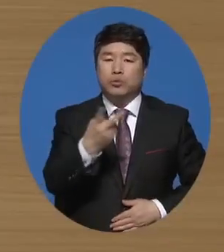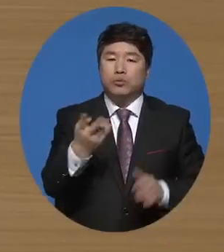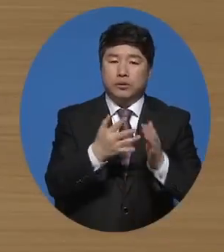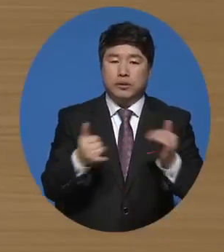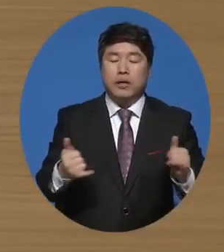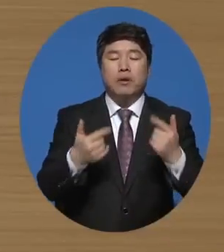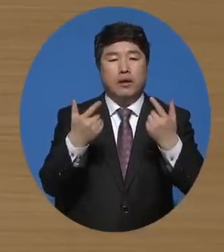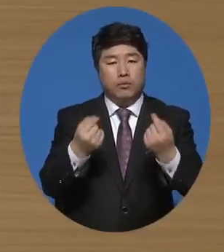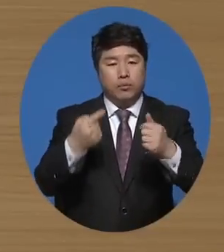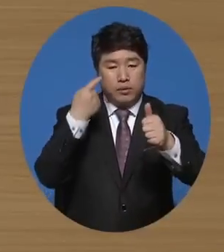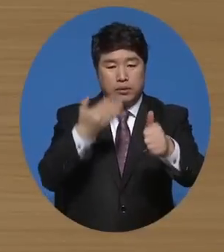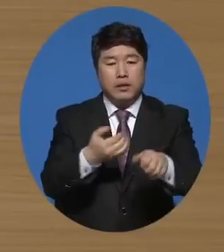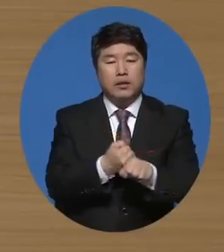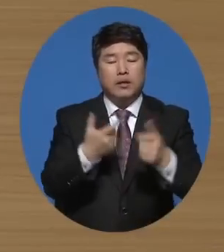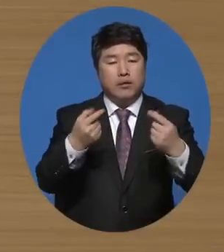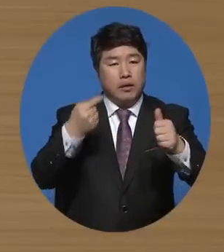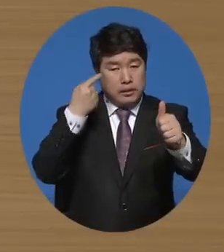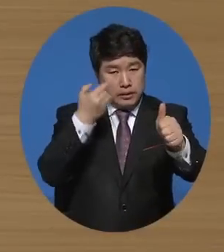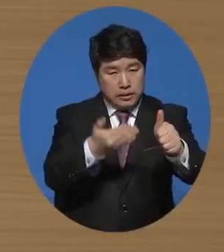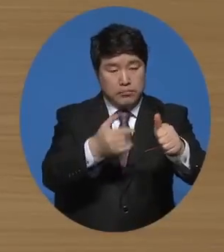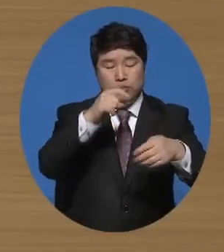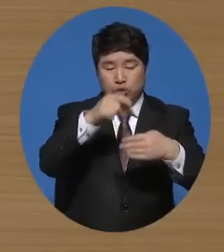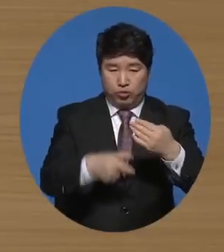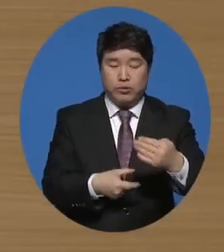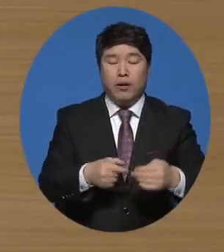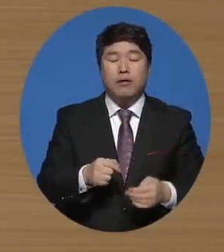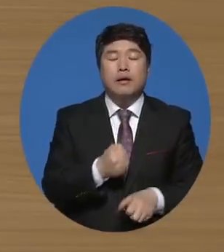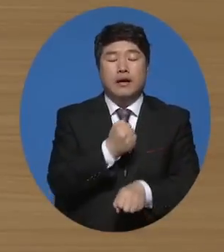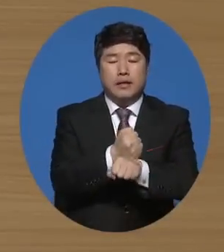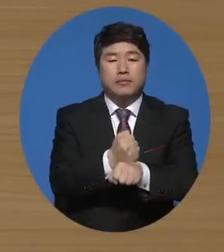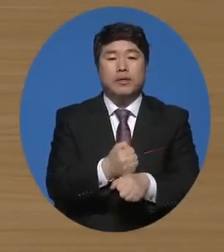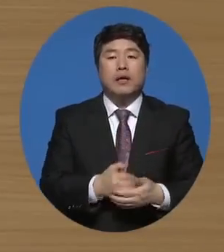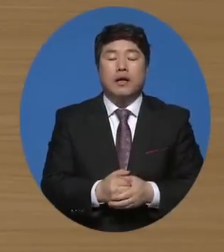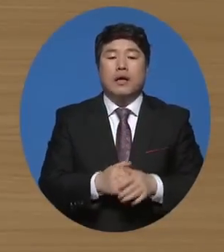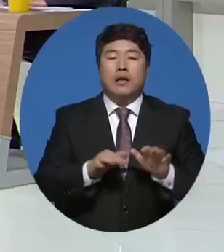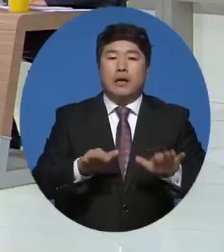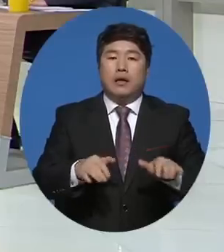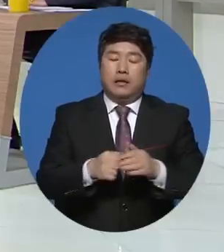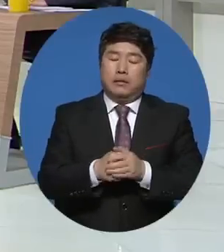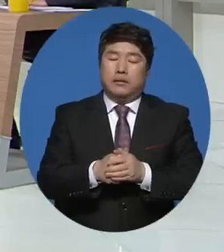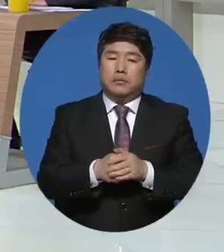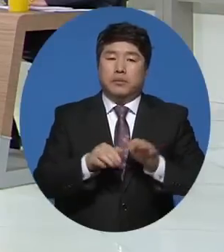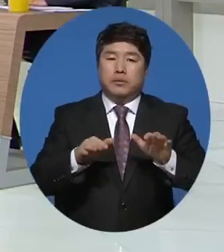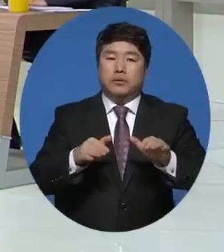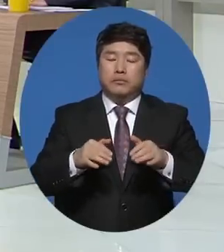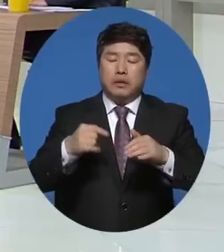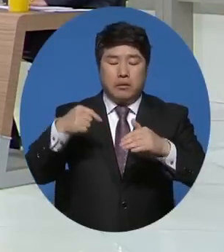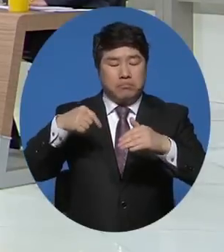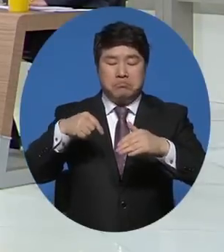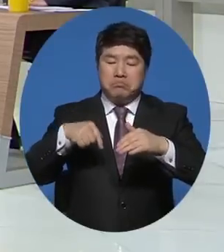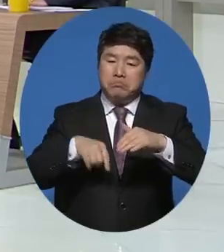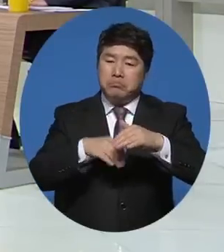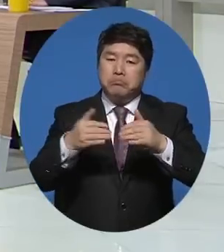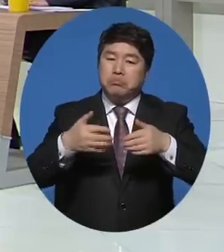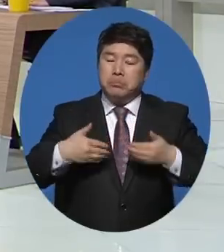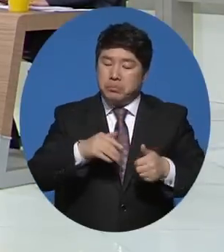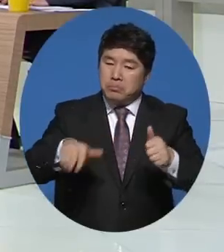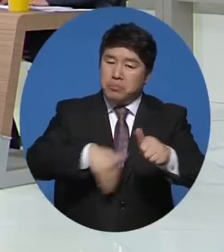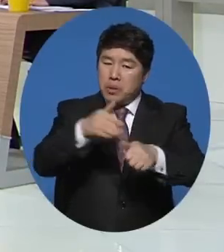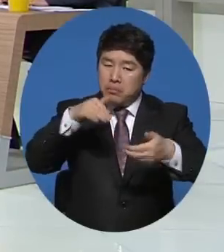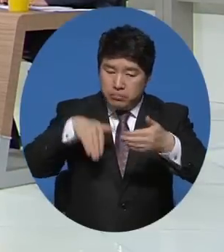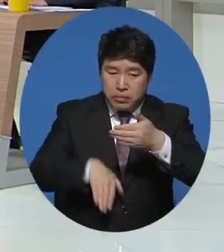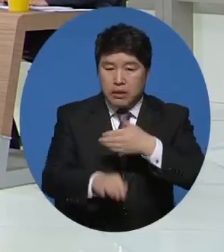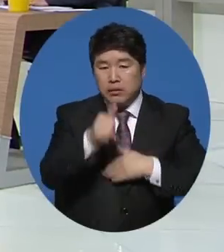공통으로 드리는 공통 질문 순서로 넘어가겠습니다 수면 아래로 좀 내려간 감이 없지 않아 있습니다만 얼마